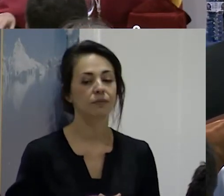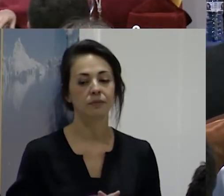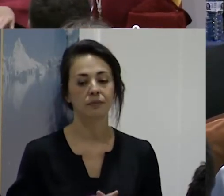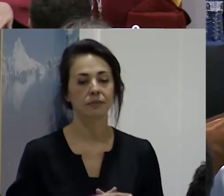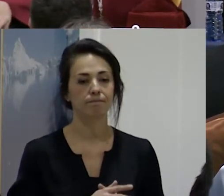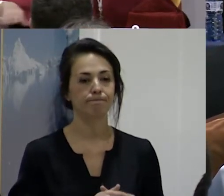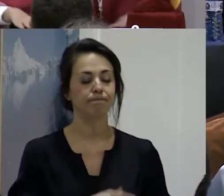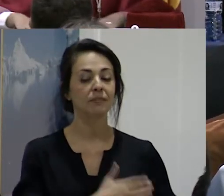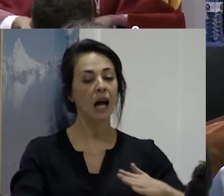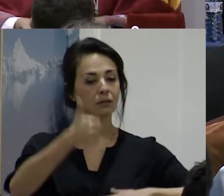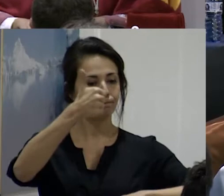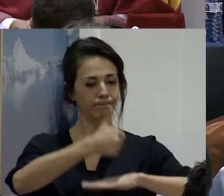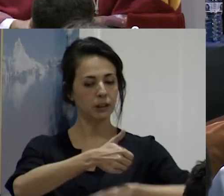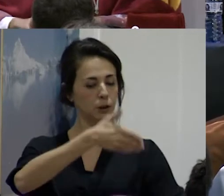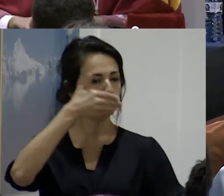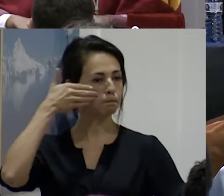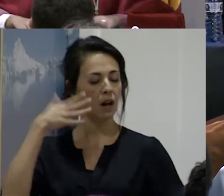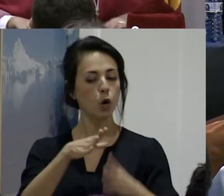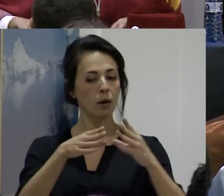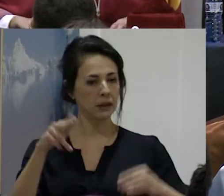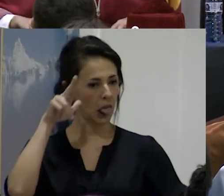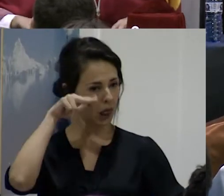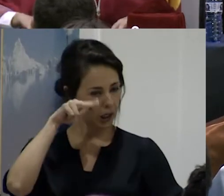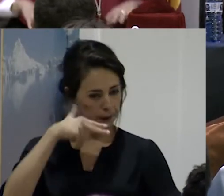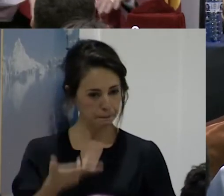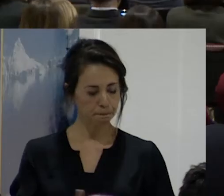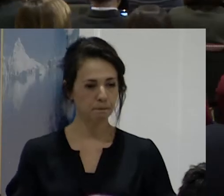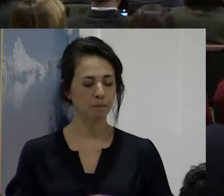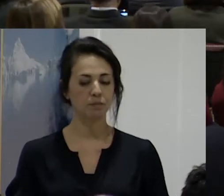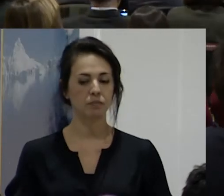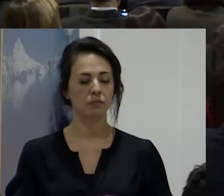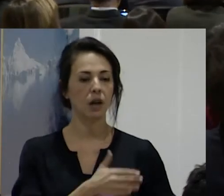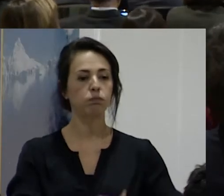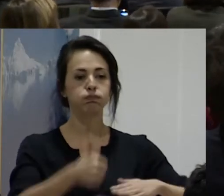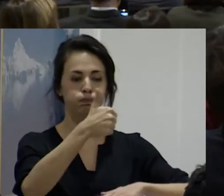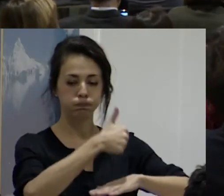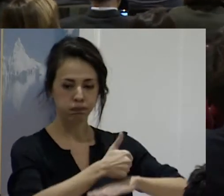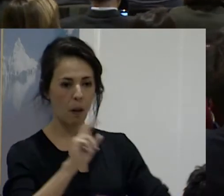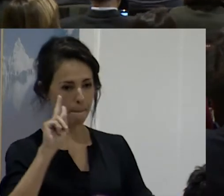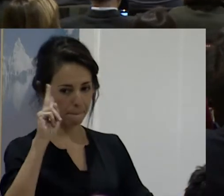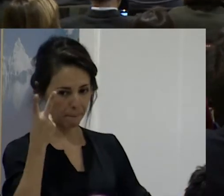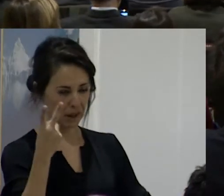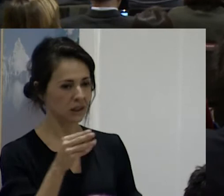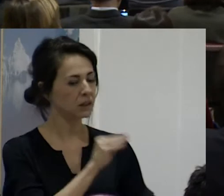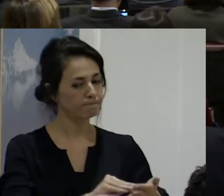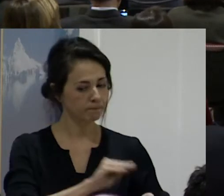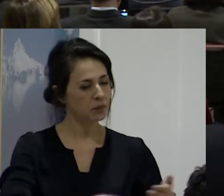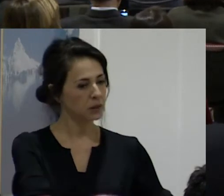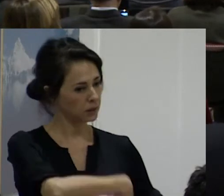Rector magnífic de la Universitat d'Alacant, vicerectors, secretària general, òrgans de